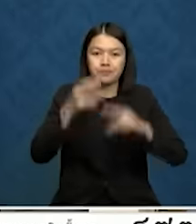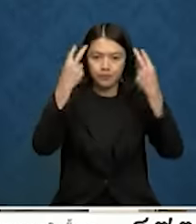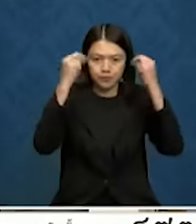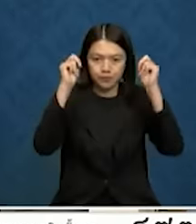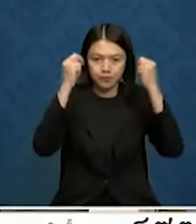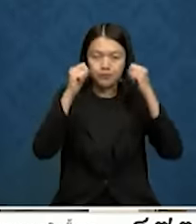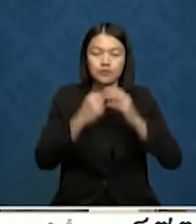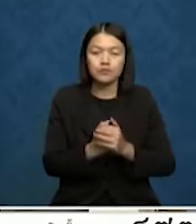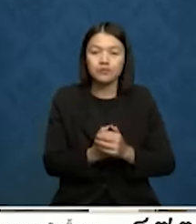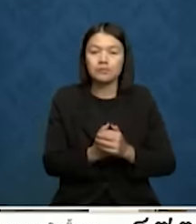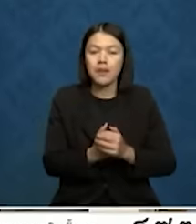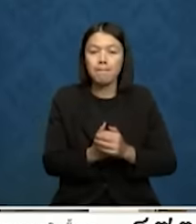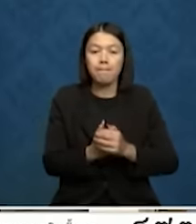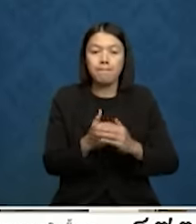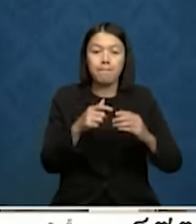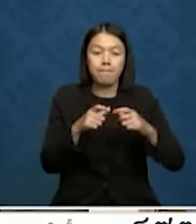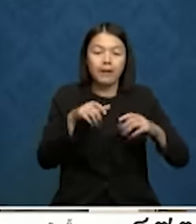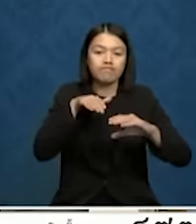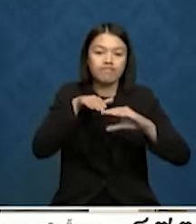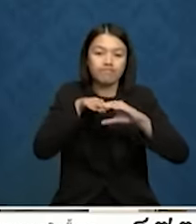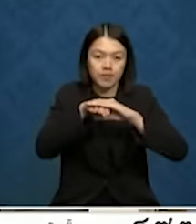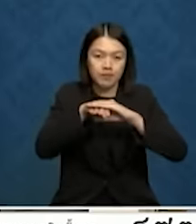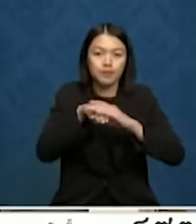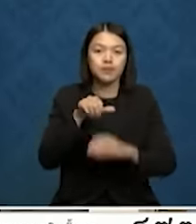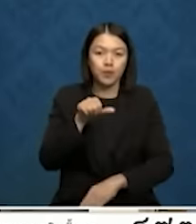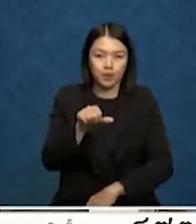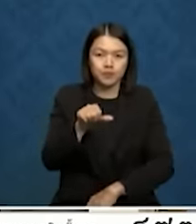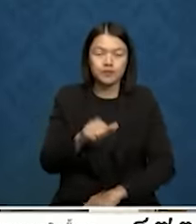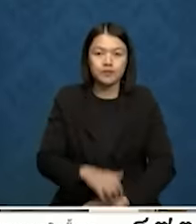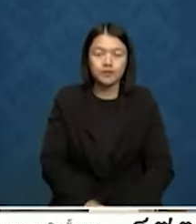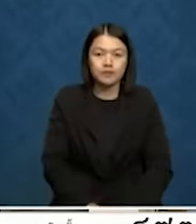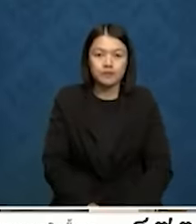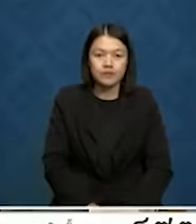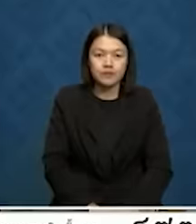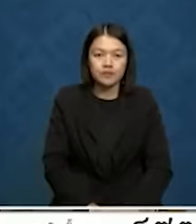นตรีกรุณาเสียบบัตรแล้วก็แสดงตนครับ